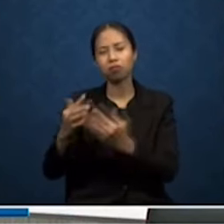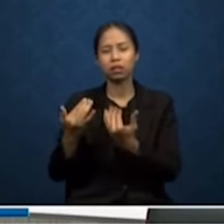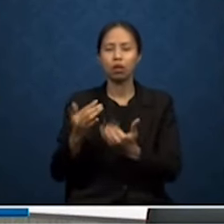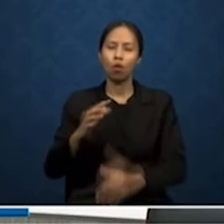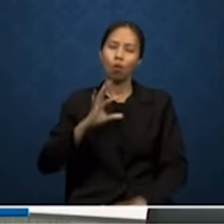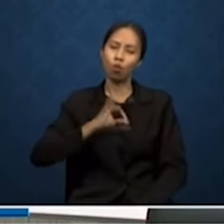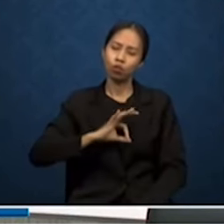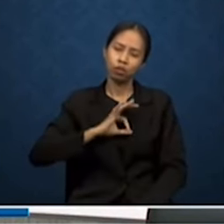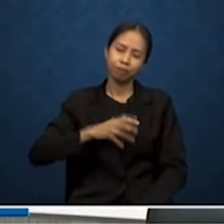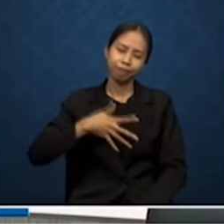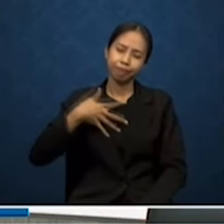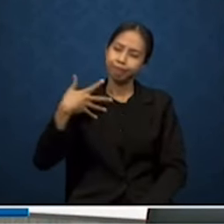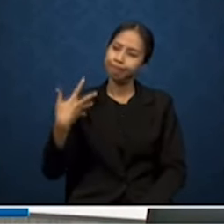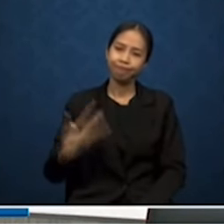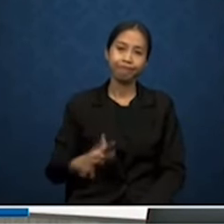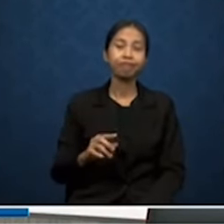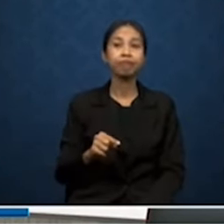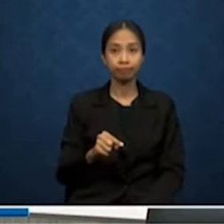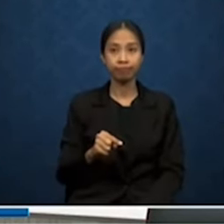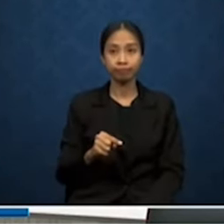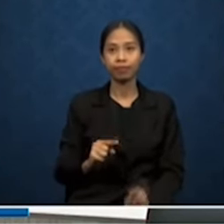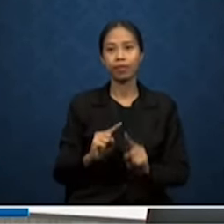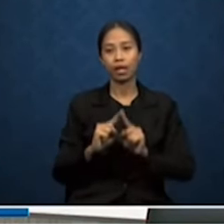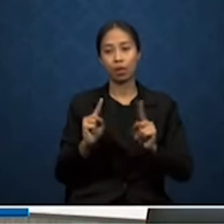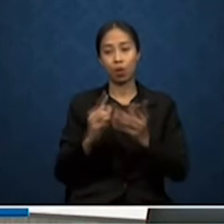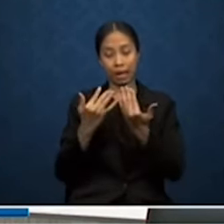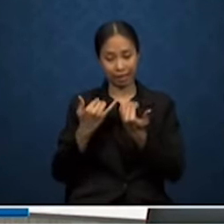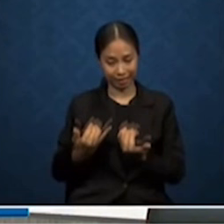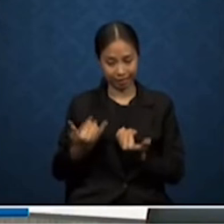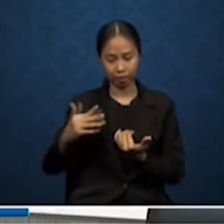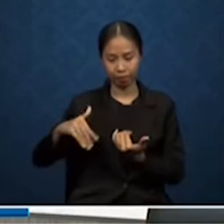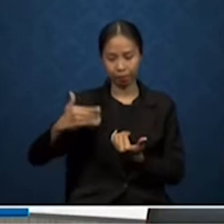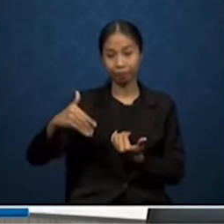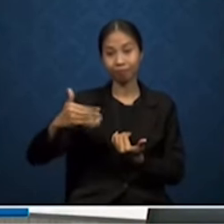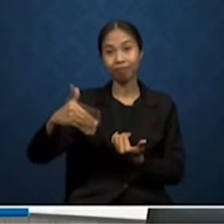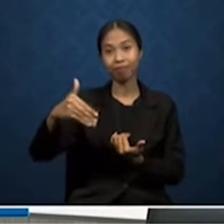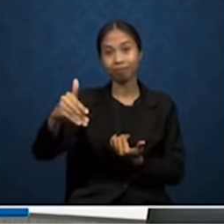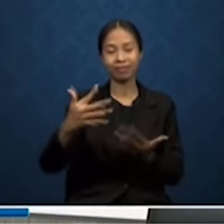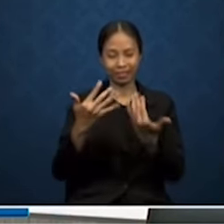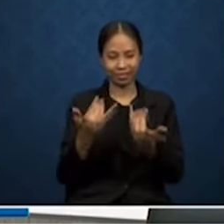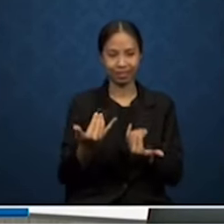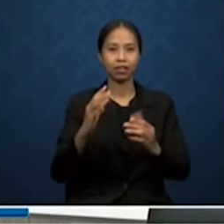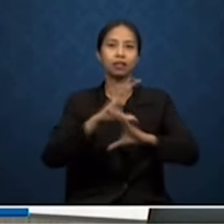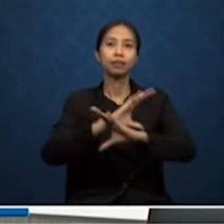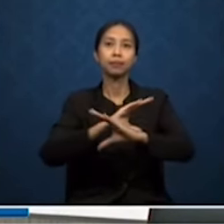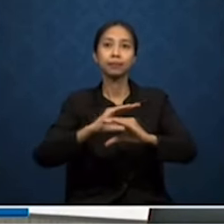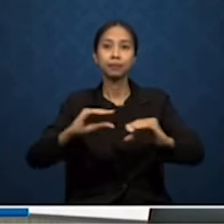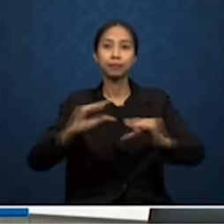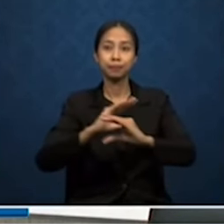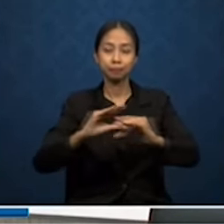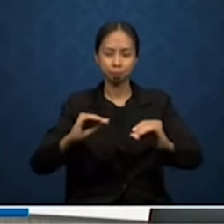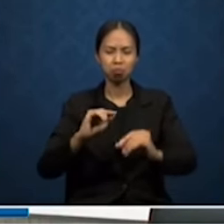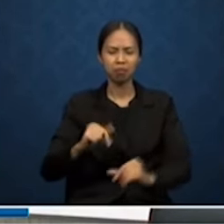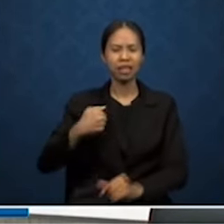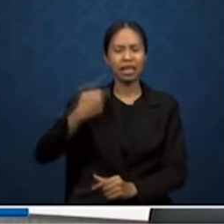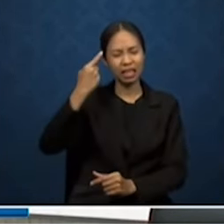ทยที่เราไม่อาจจะลืมได้แต่เมื่อใดที่ประเทศไทยเราอยู่ในความสงบสุขเราก็ไม่เอาเรื่องเหล่านี้ขึ้นมาพู